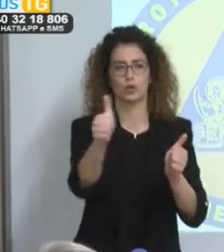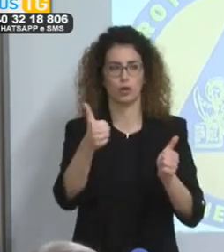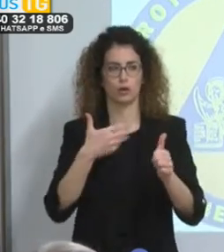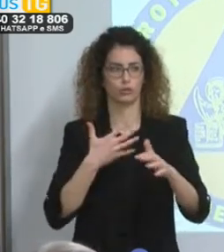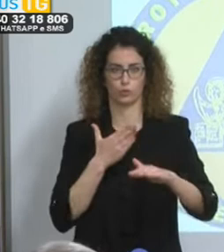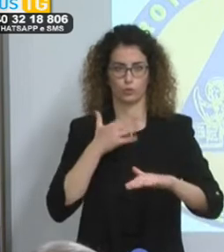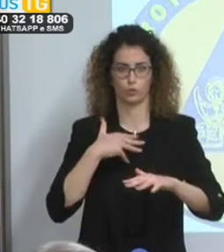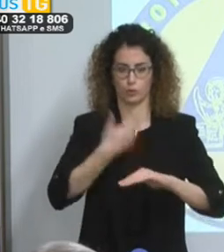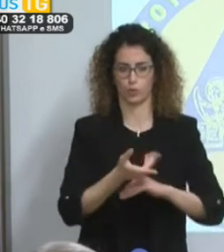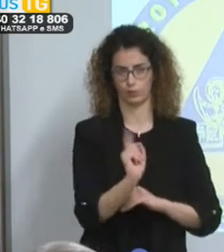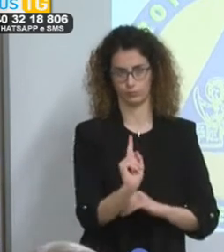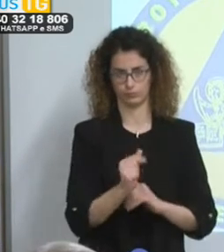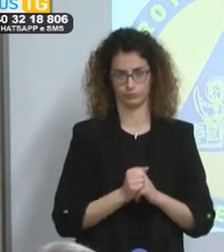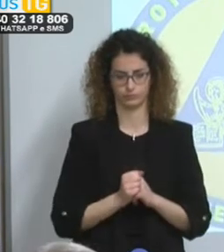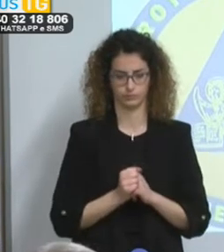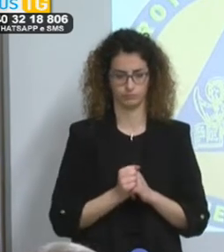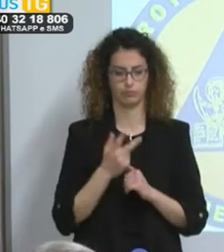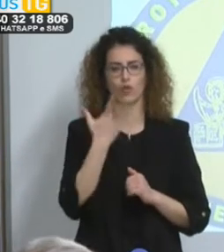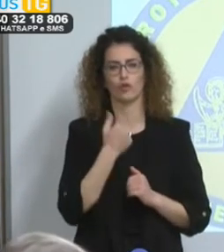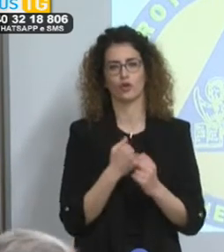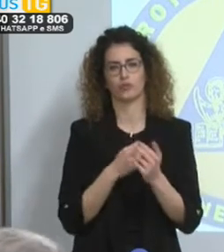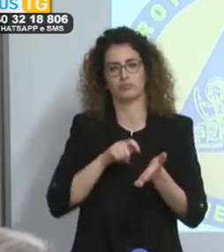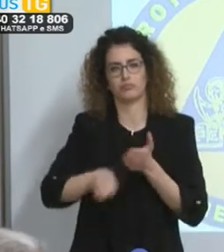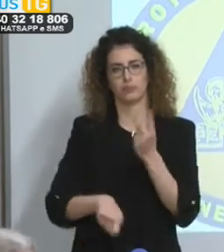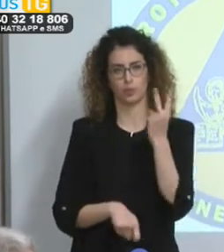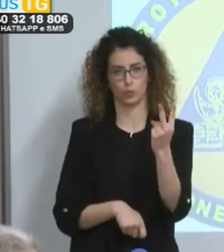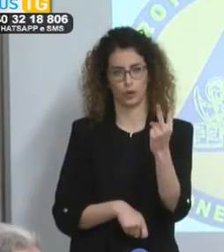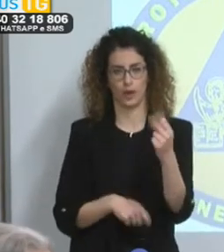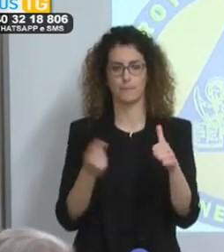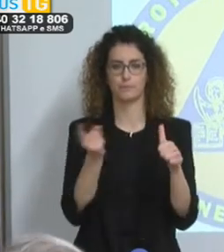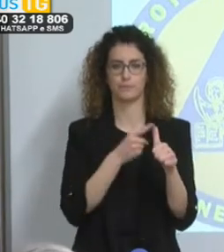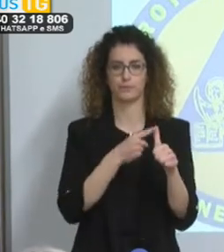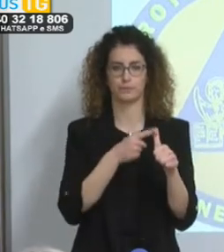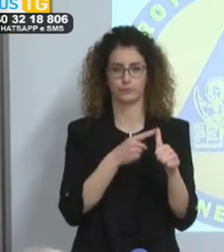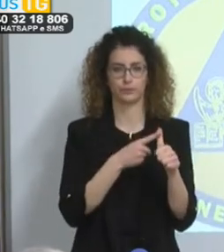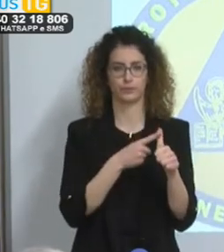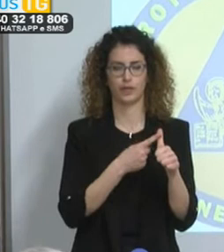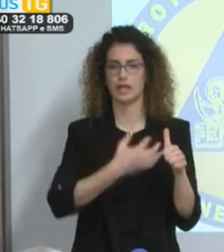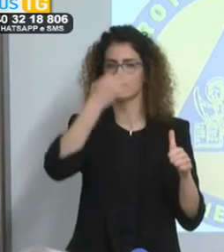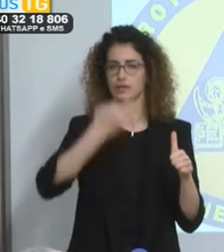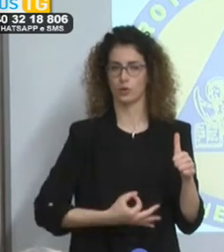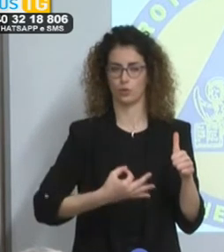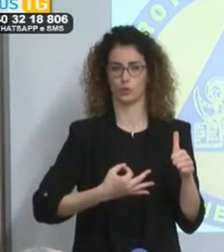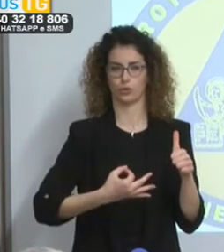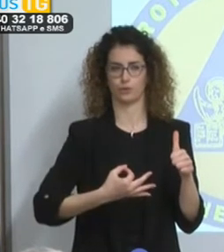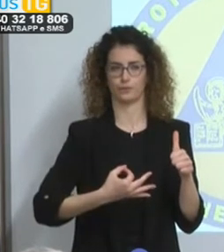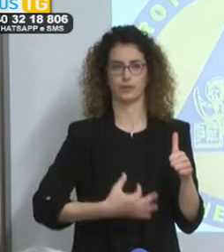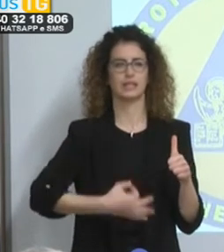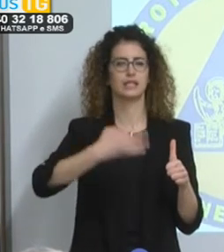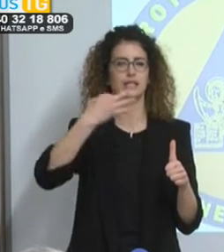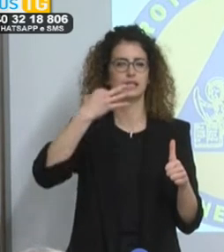Cioè, due aspetti che vi voglio sottolineare. Il primo, che sarà inevitabile che ci sia